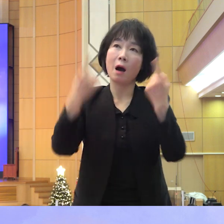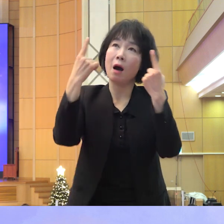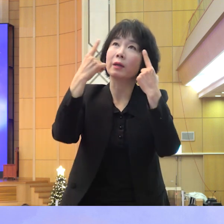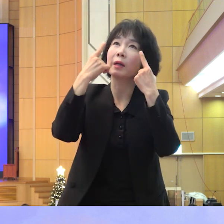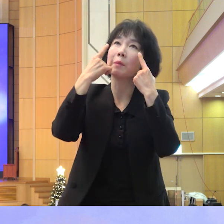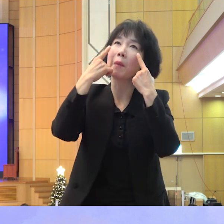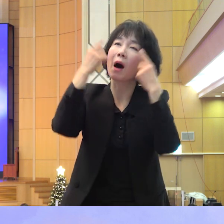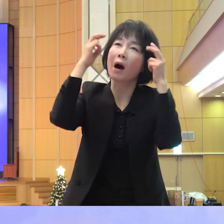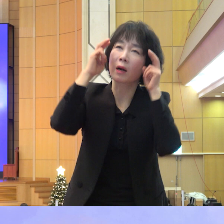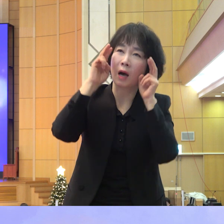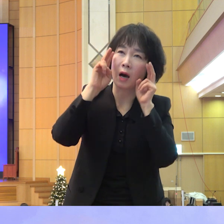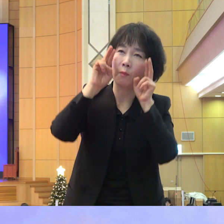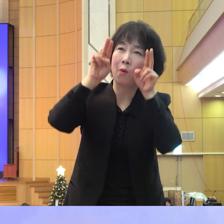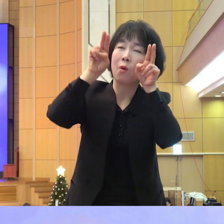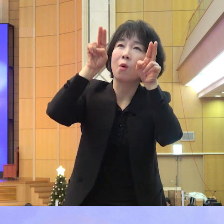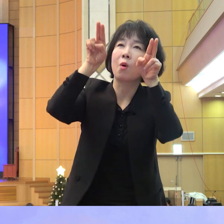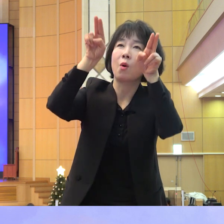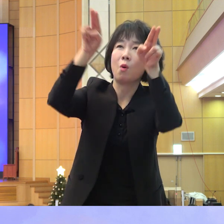십자가를